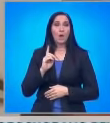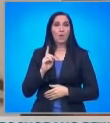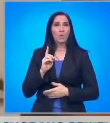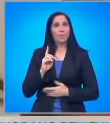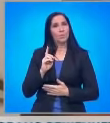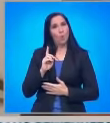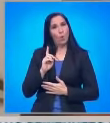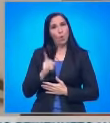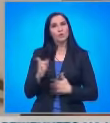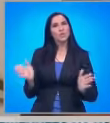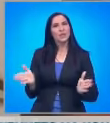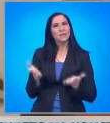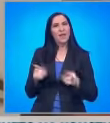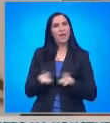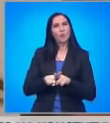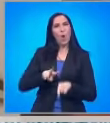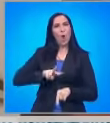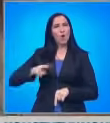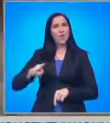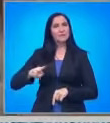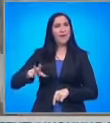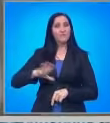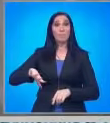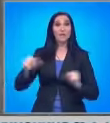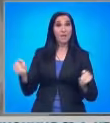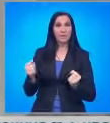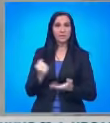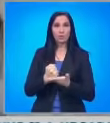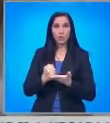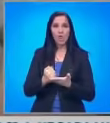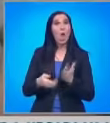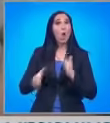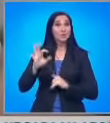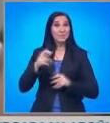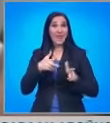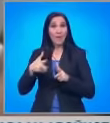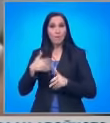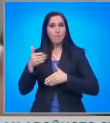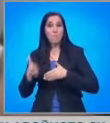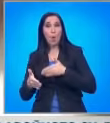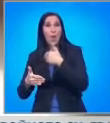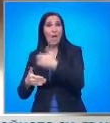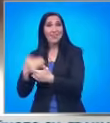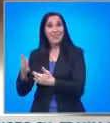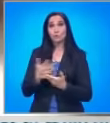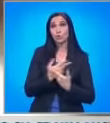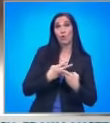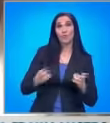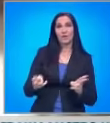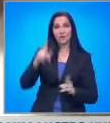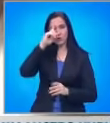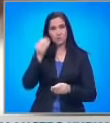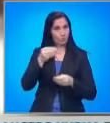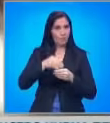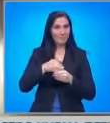ще се става като резервна база за интензивно лечение. Още 50 легла поетапно ще се разкриват в столицата,